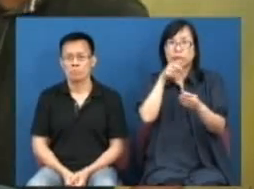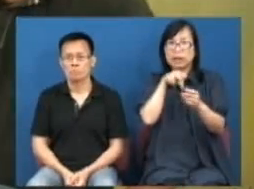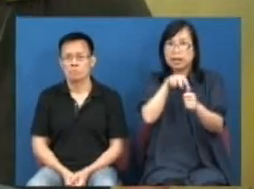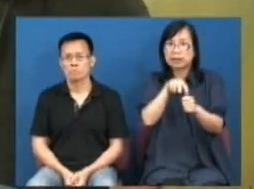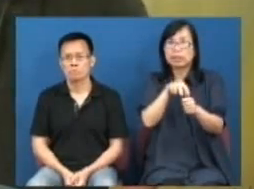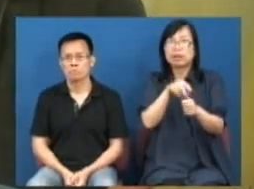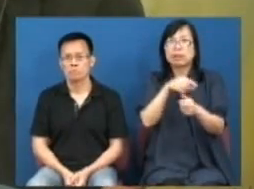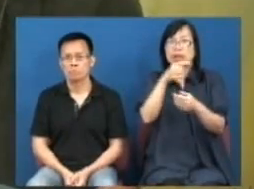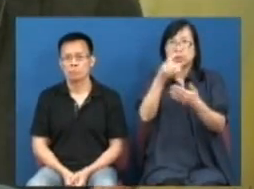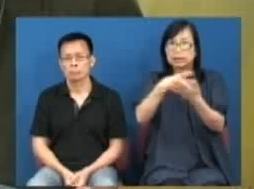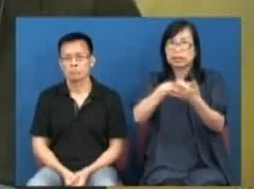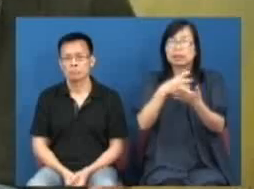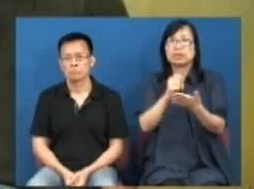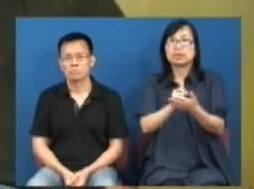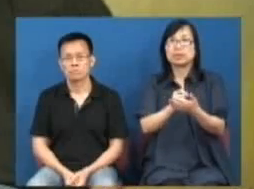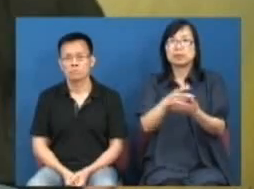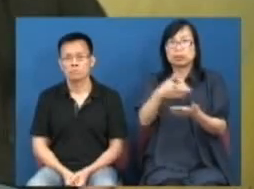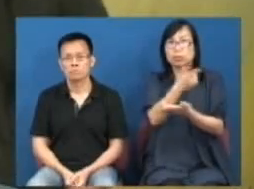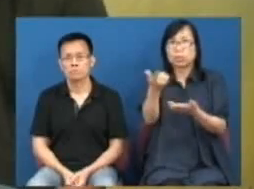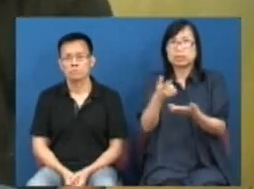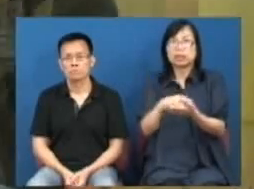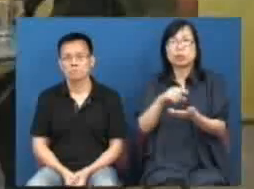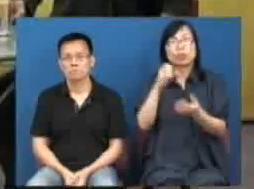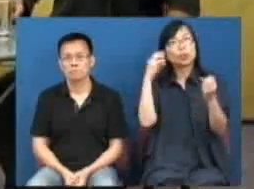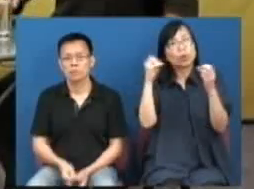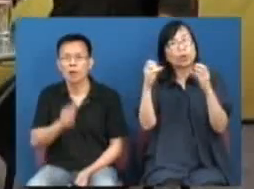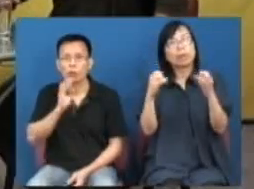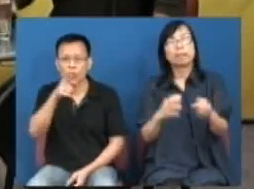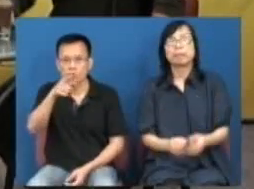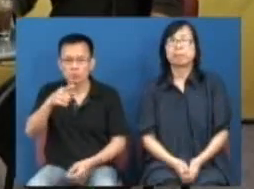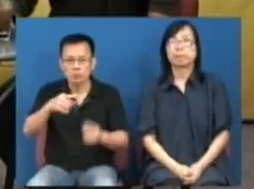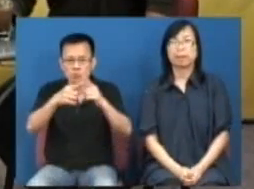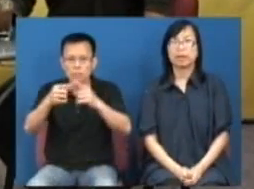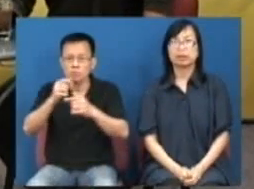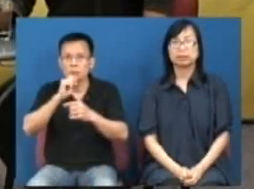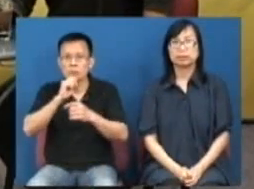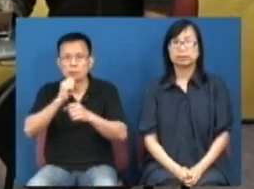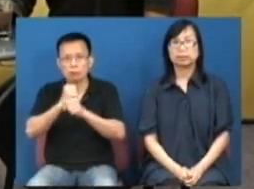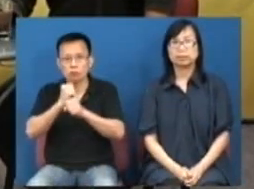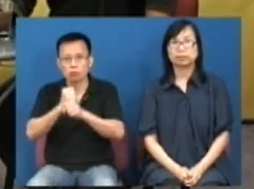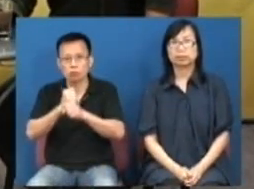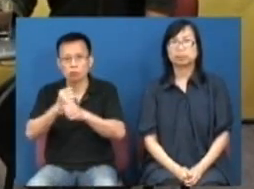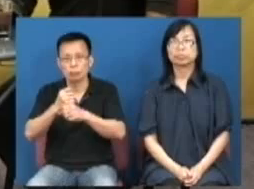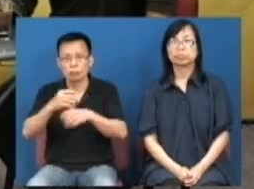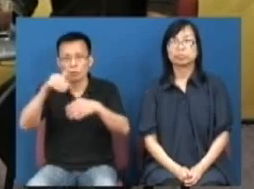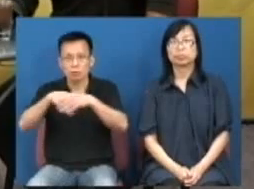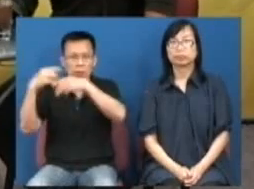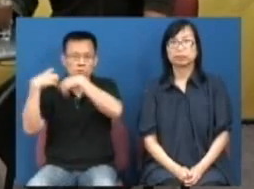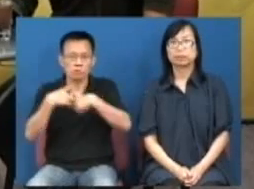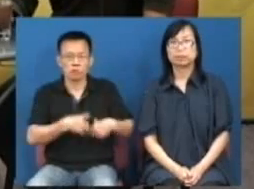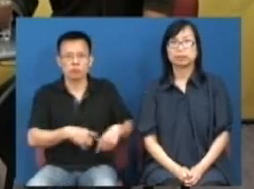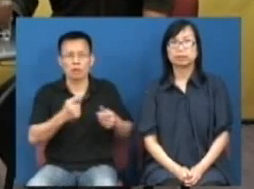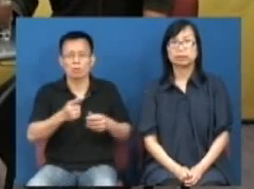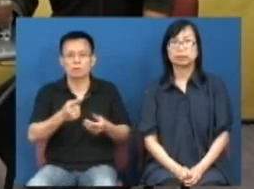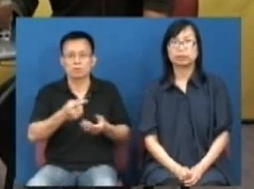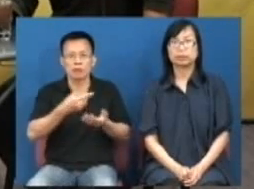啊？又多咗大家去討論。 如果大家有做過呢個係競選嘅洗樓啊，幫手去派傳